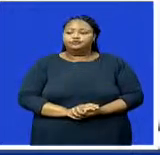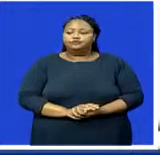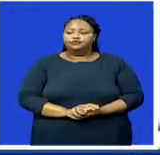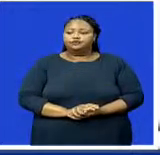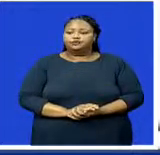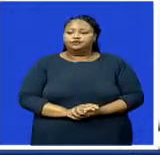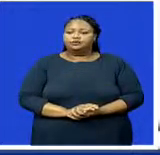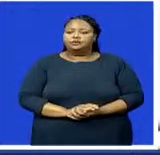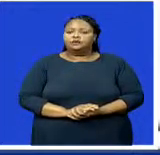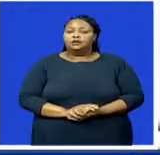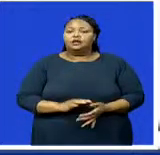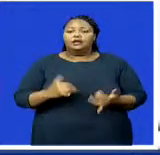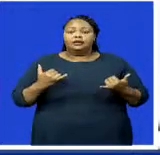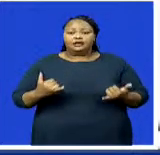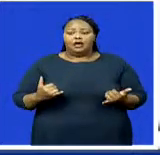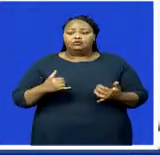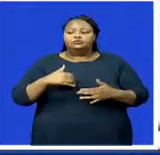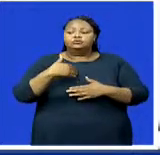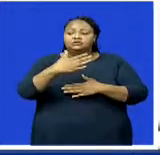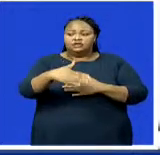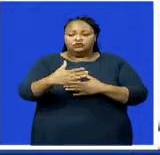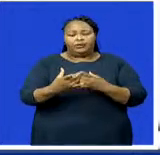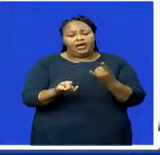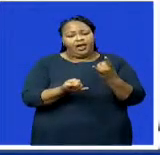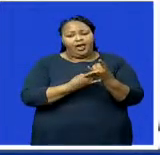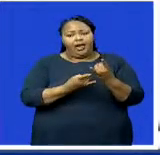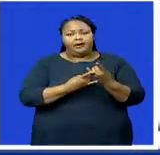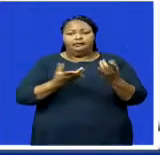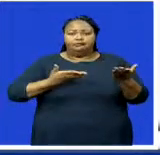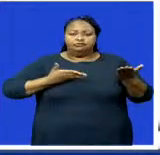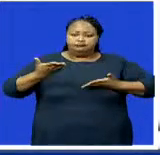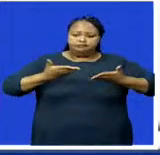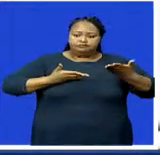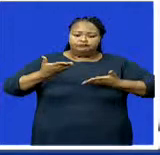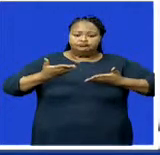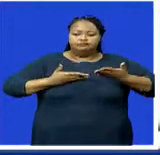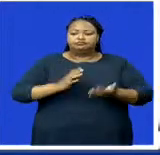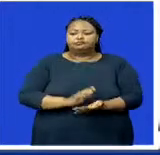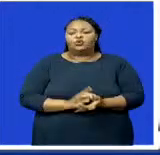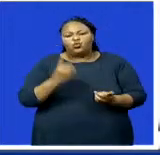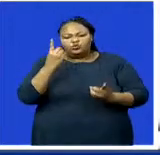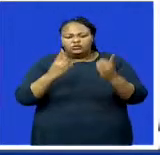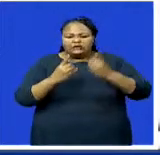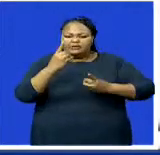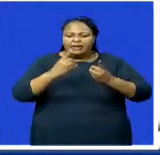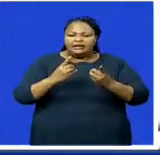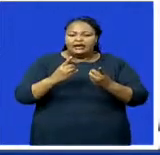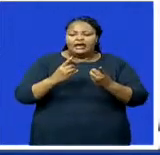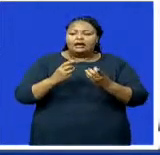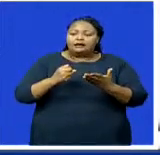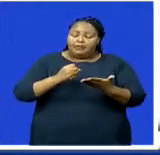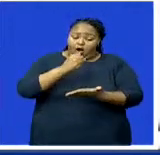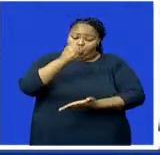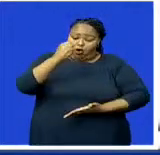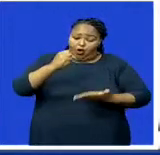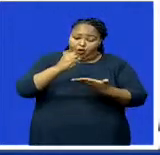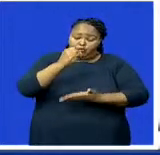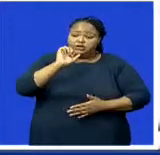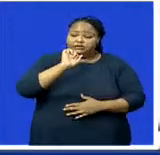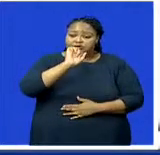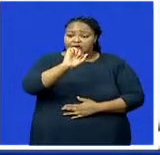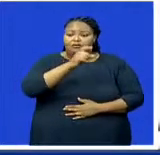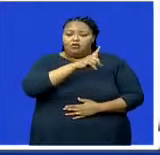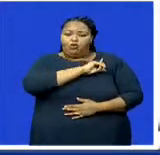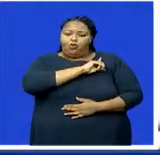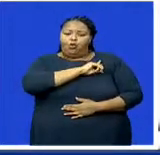siyachubeka ke ngokusita bosomabhizinisi kuya ngale mphakathi le bakiyo bosomabhizinisi kwadise ukuthi lo visi lisebenza